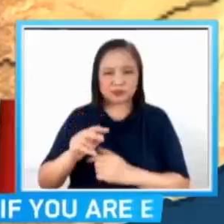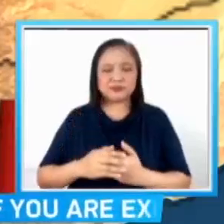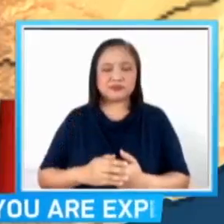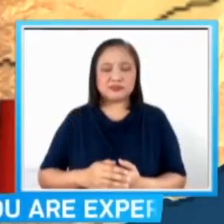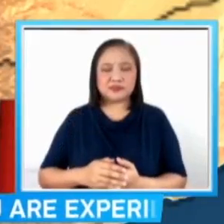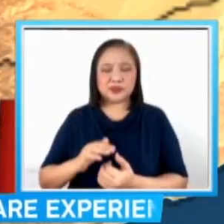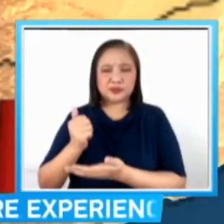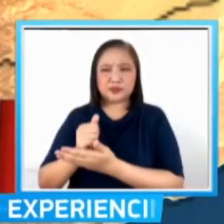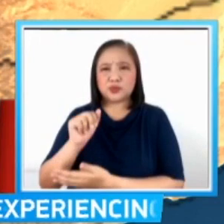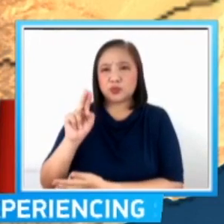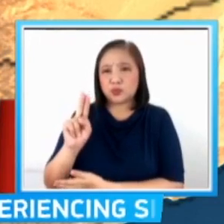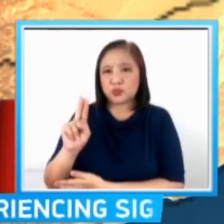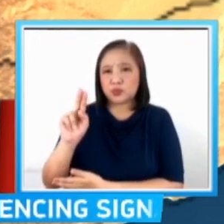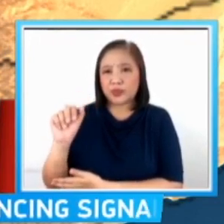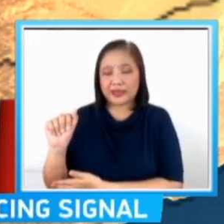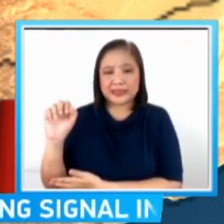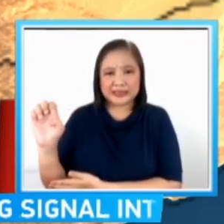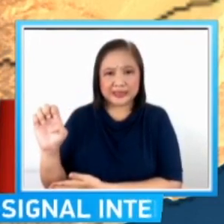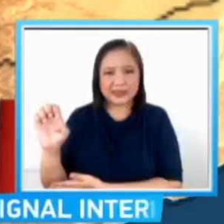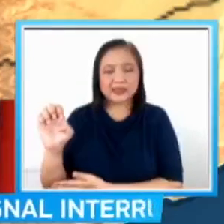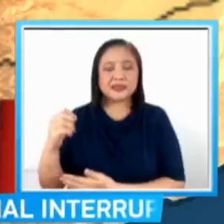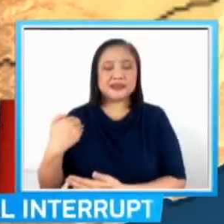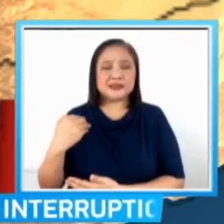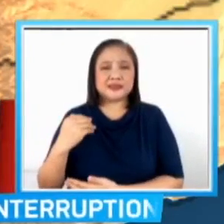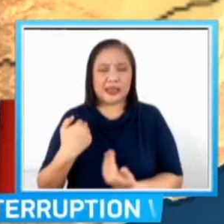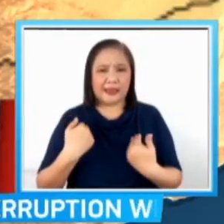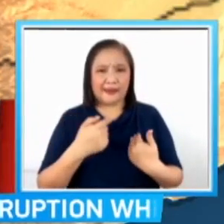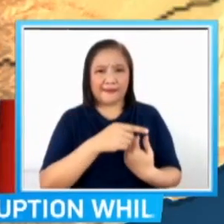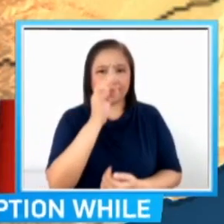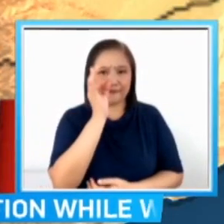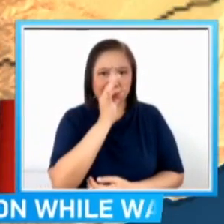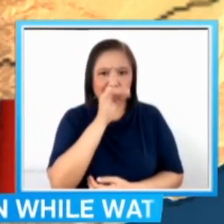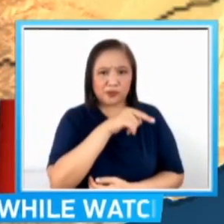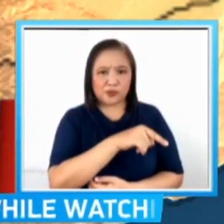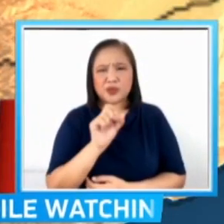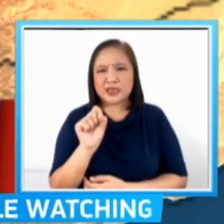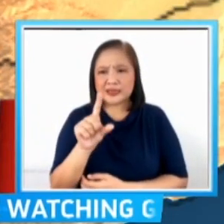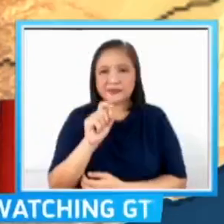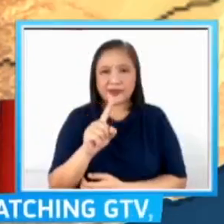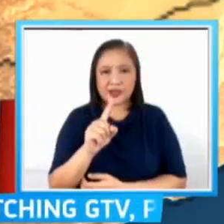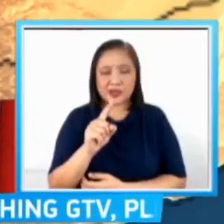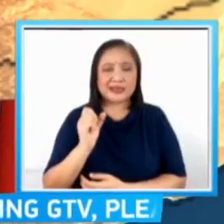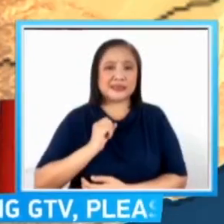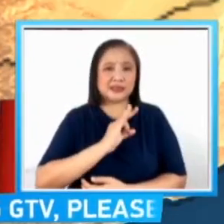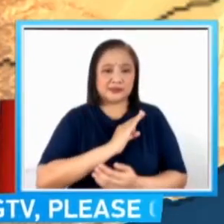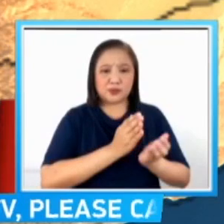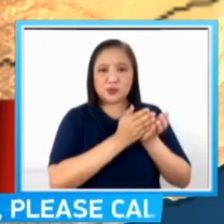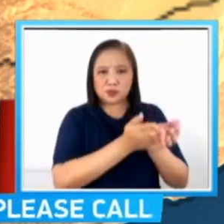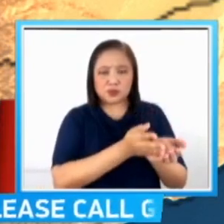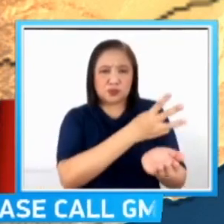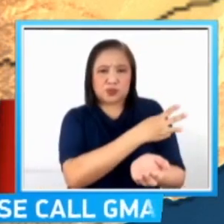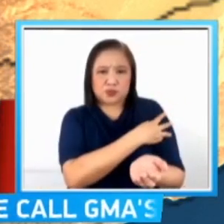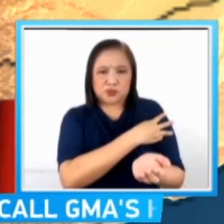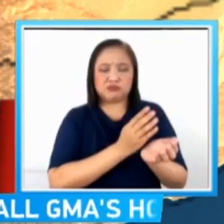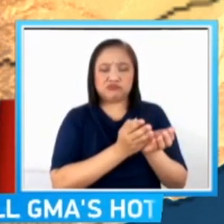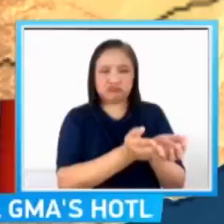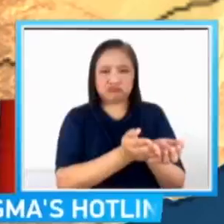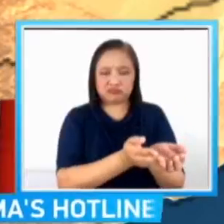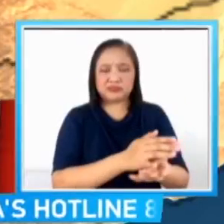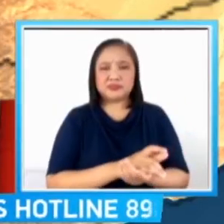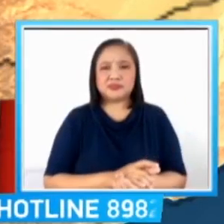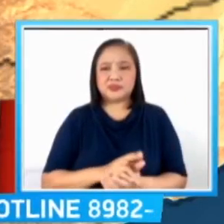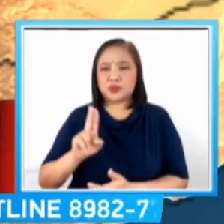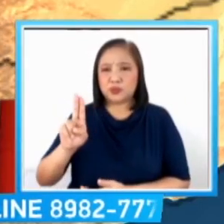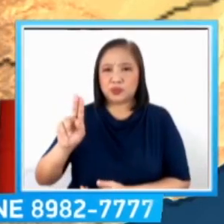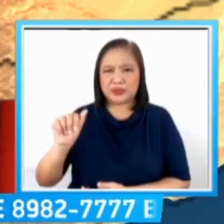Security Council. Isang Pilipino ang kabilang sa 11 crew na sakay ng barko. Kinundinan ng UAE ang anilay act